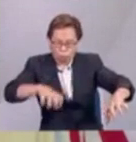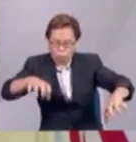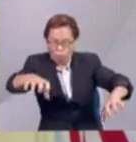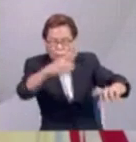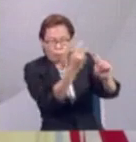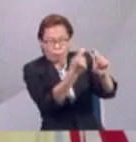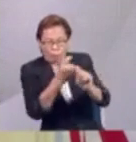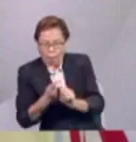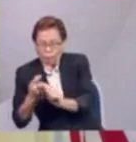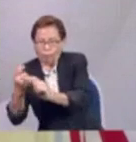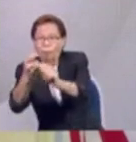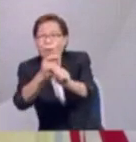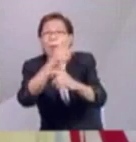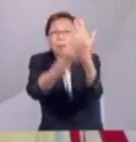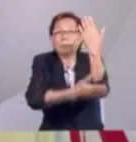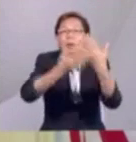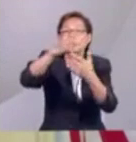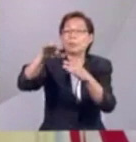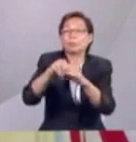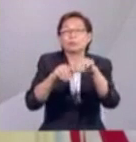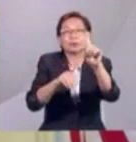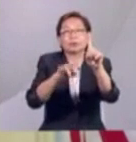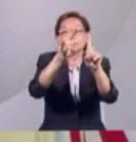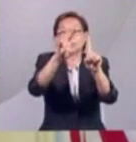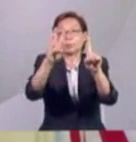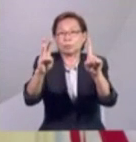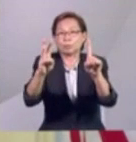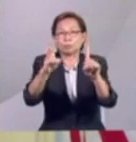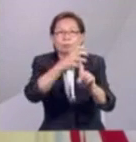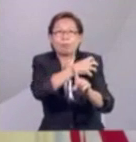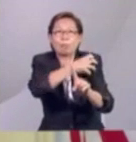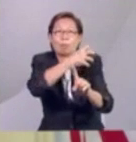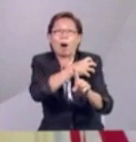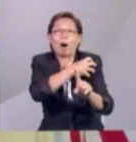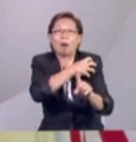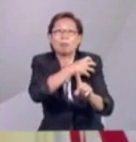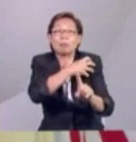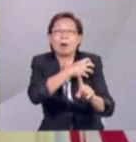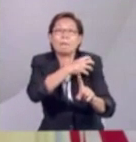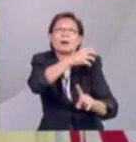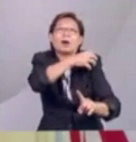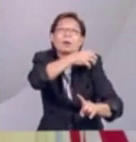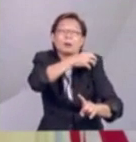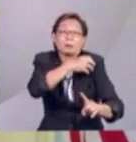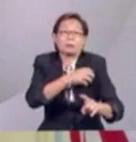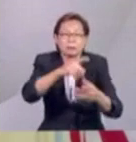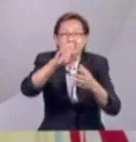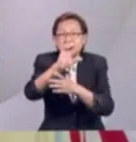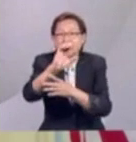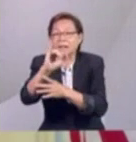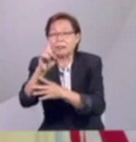di seluruh Malaysia yang melibatkan 176 penguatkuasa. Pemeriksaan CIDB telah